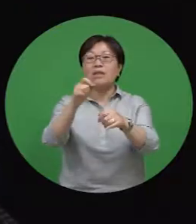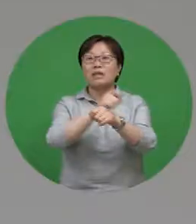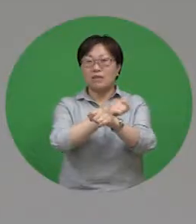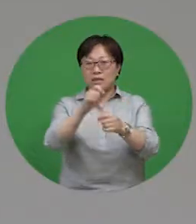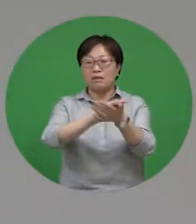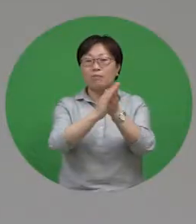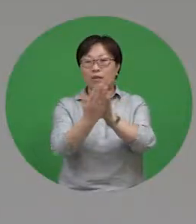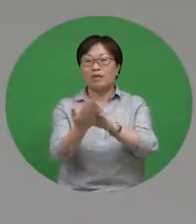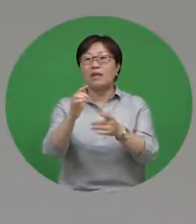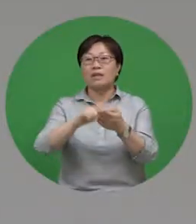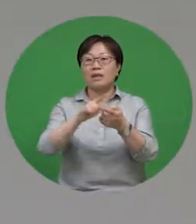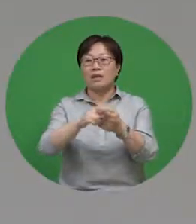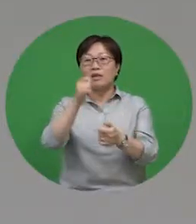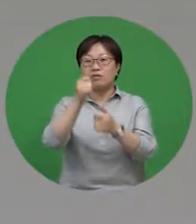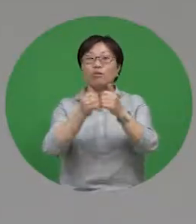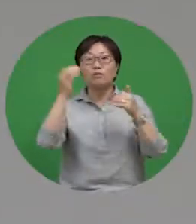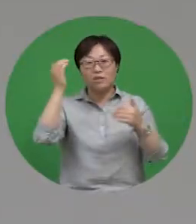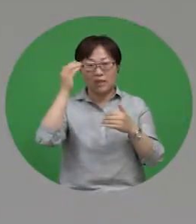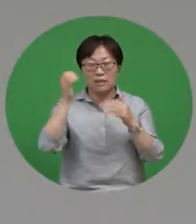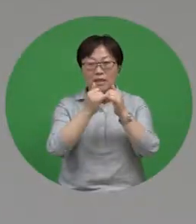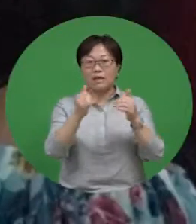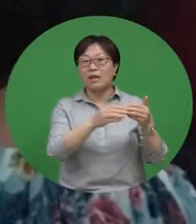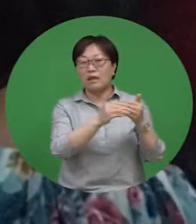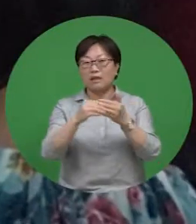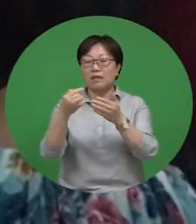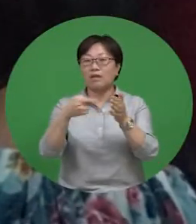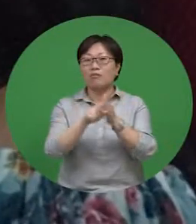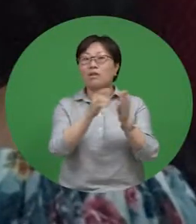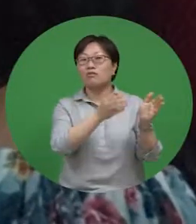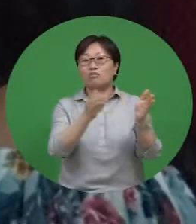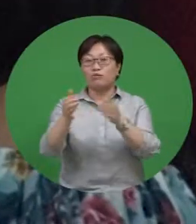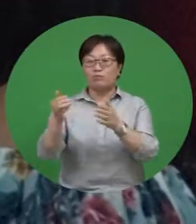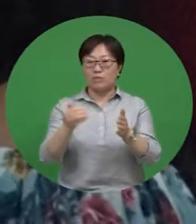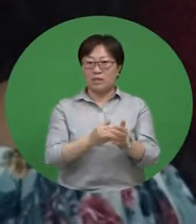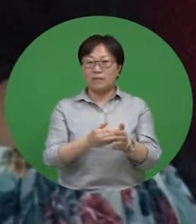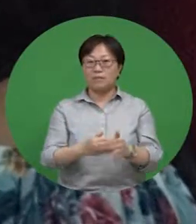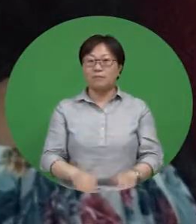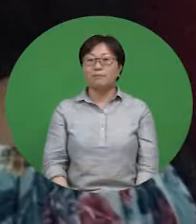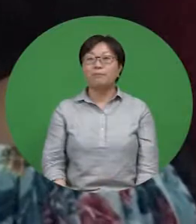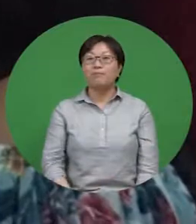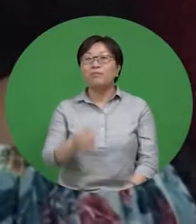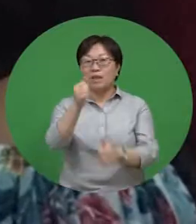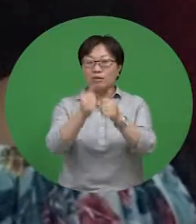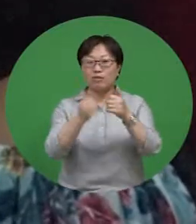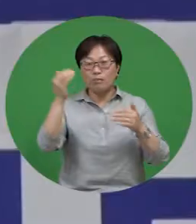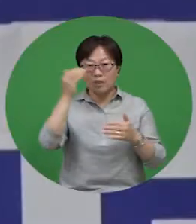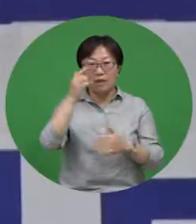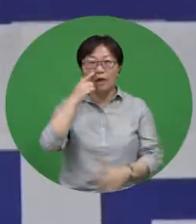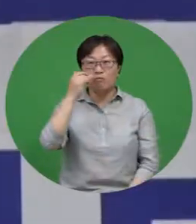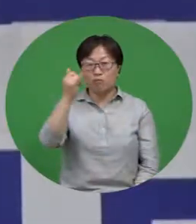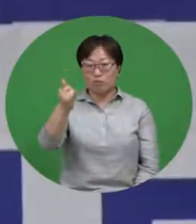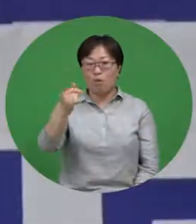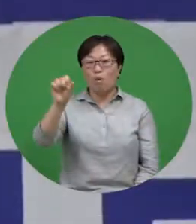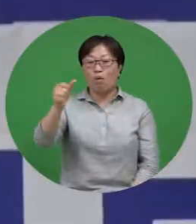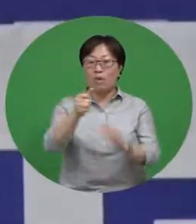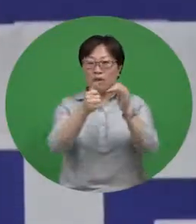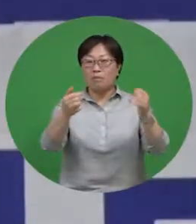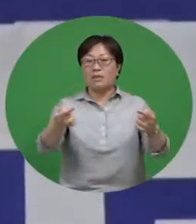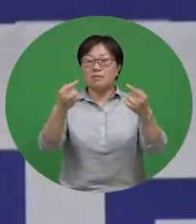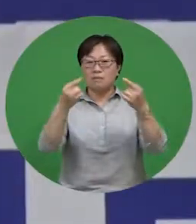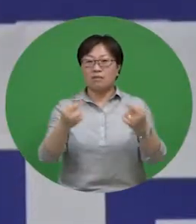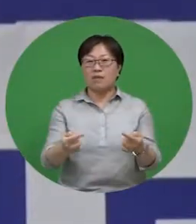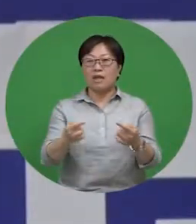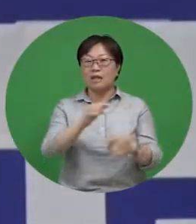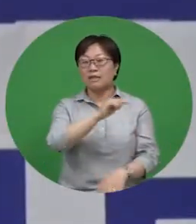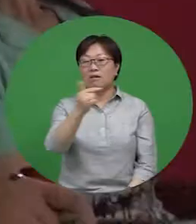제도의 특징과 변화에 대해 수험생들에게 안내하기 위해 마련됐는데요. 수험생과 학부모 500여